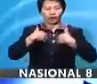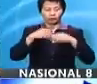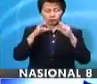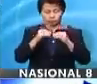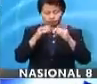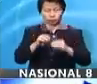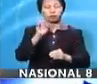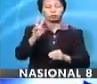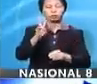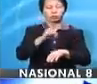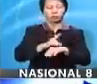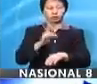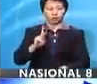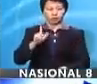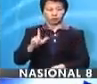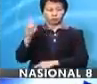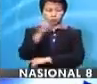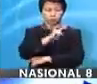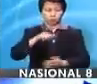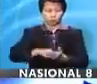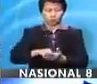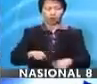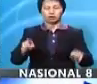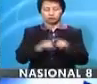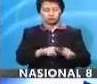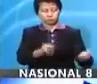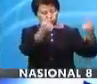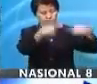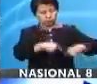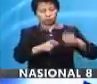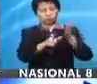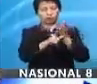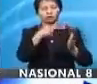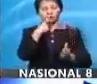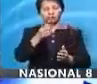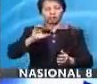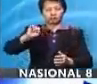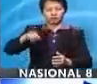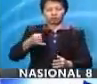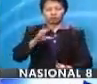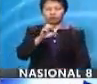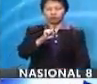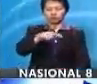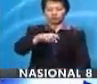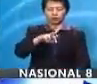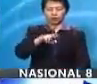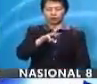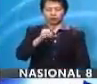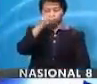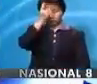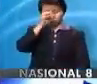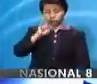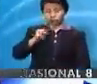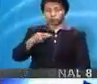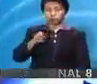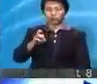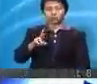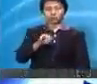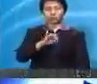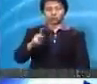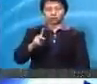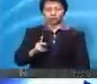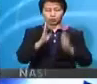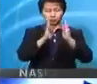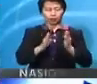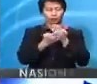mesyuarat keduanya di Ibu Negara hari ini. Ia turut dihadiri Timbalan Pesuruhjaya Operasi SPRM, Datuk Seri Muhammad Syukri Abdul.